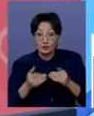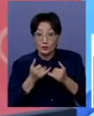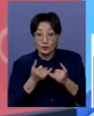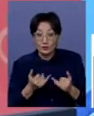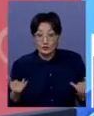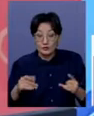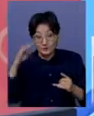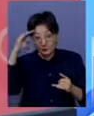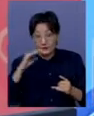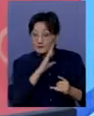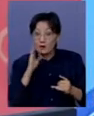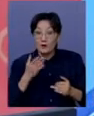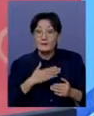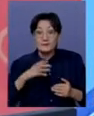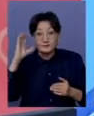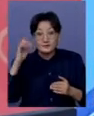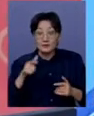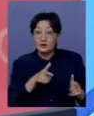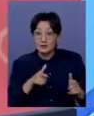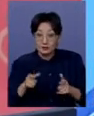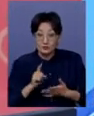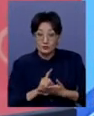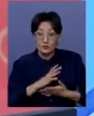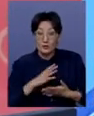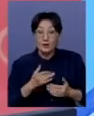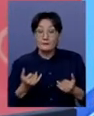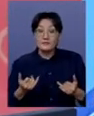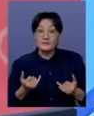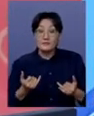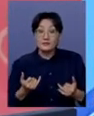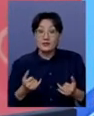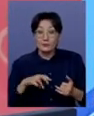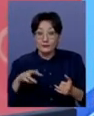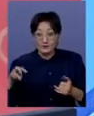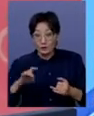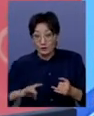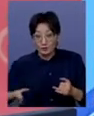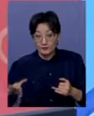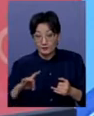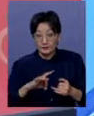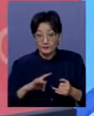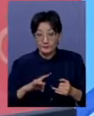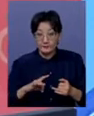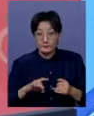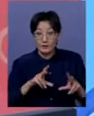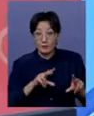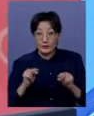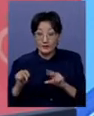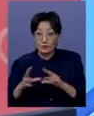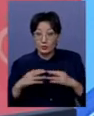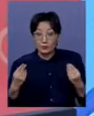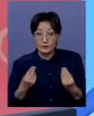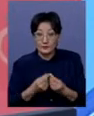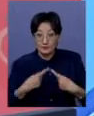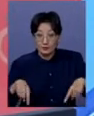аналар психологиялық жақтан дайын болуымыз керек. Оның үшін біз қазір Медеу ауданы бақытты отбасы